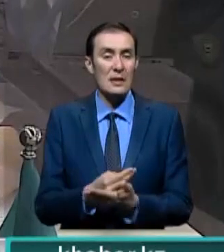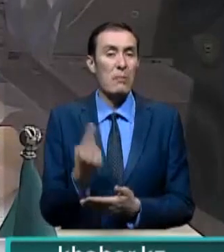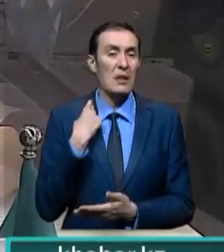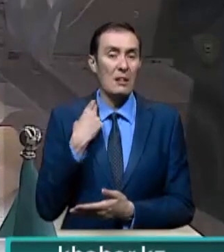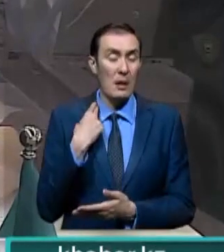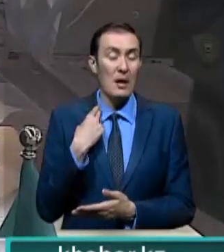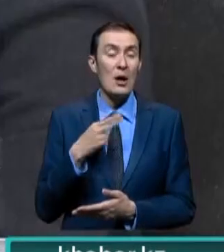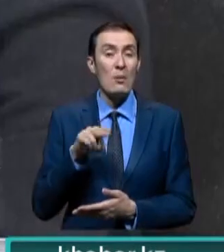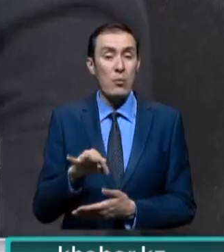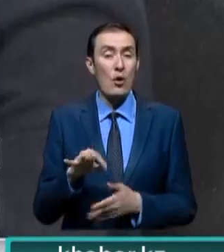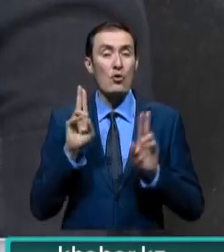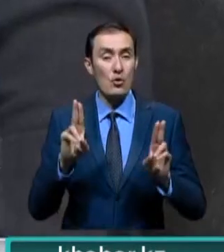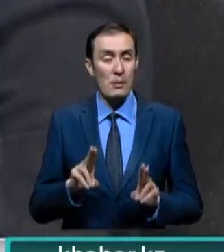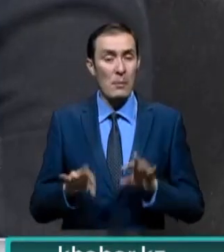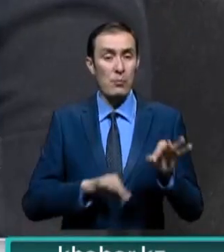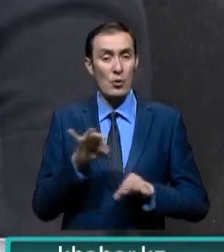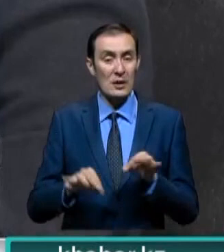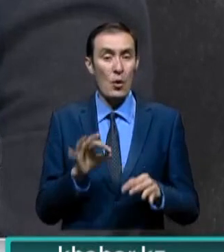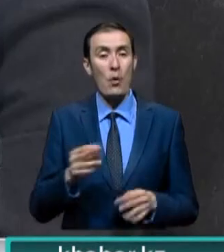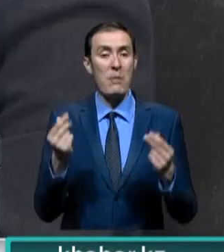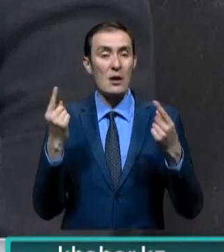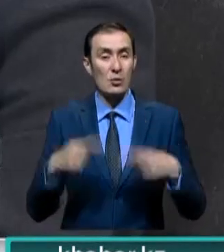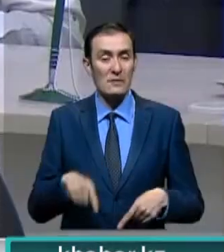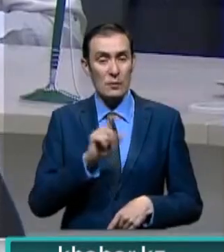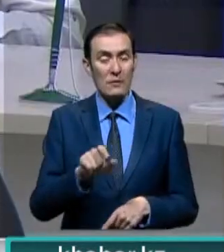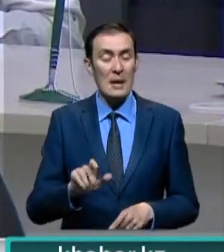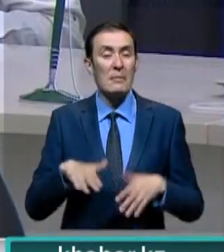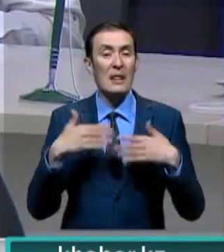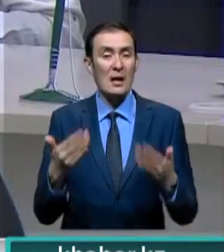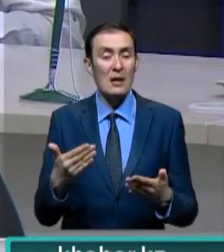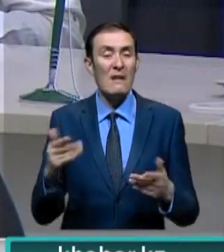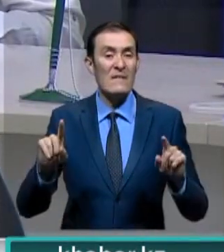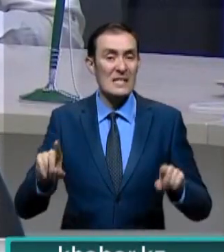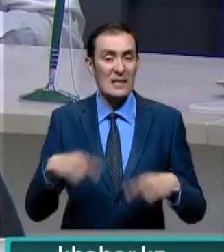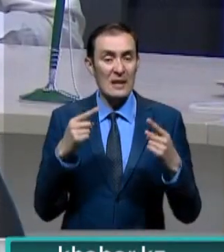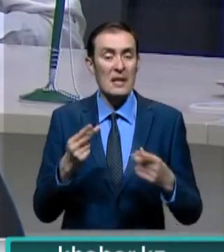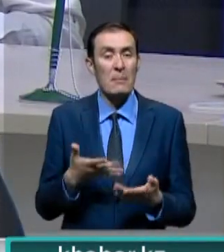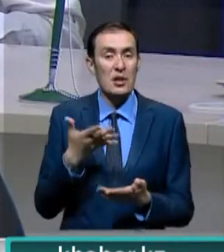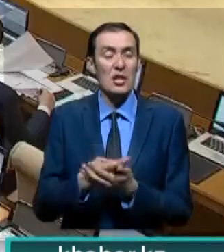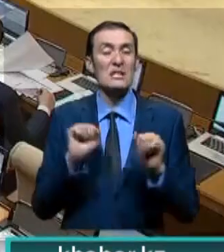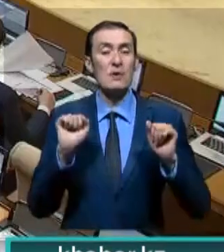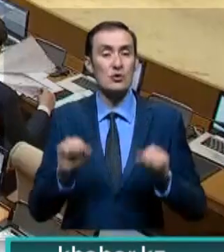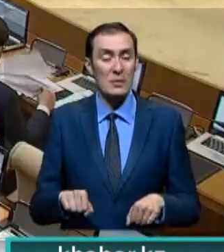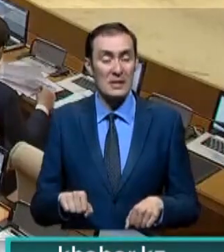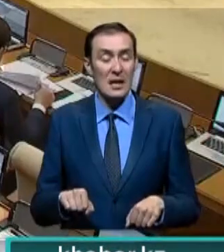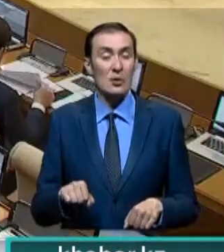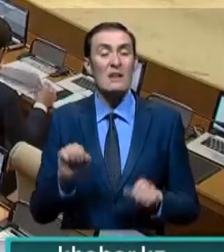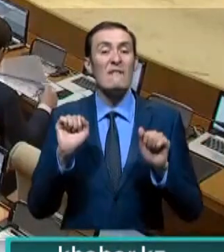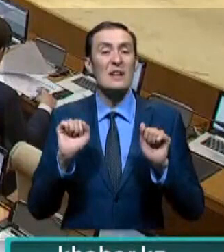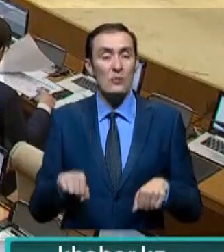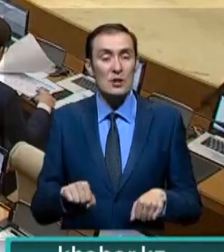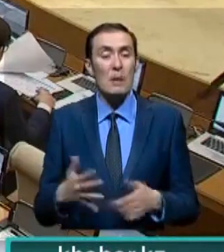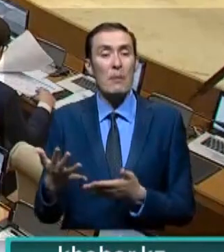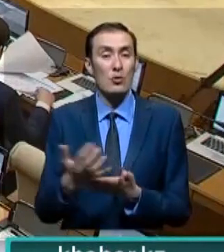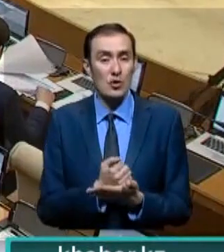долга согласно нормам законопроект о банкротстве физлиц предлагается восстановление платежеспособности иными словами возможность